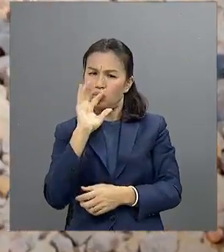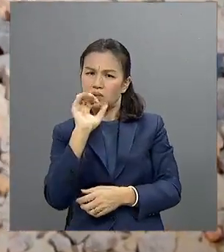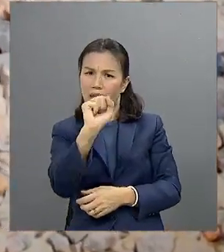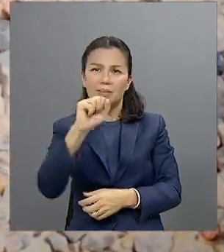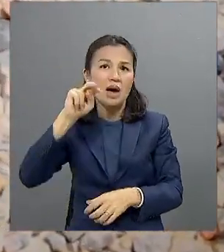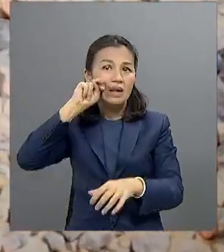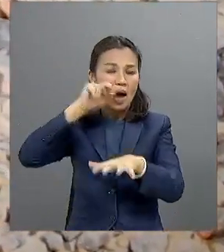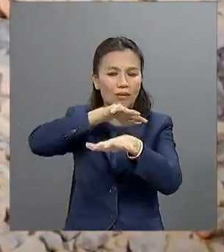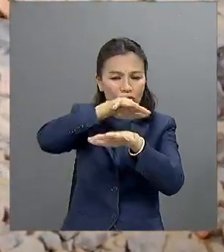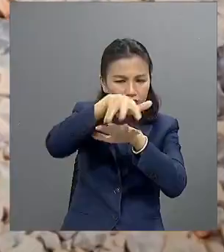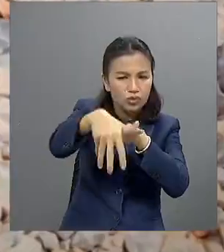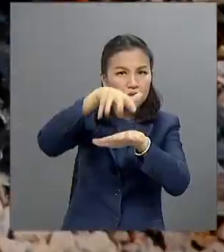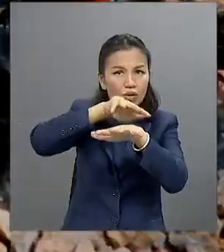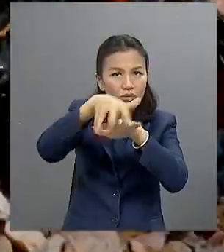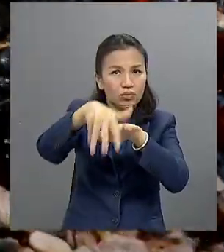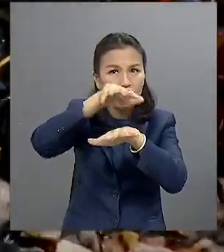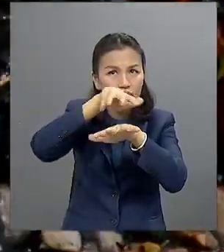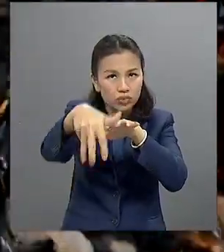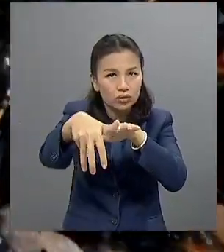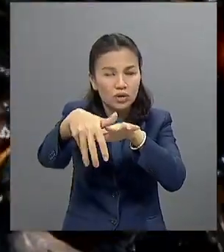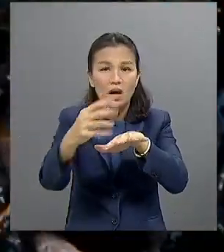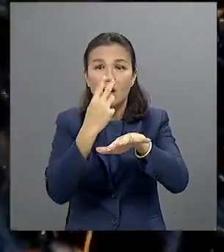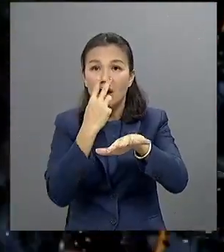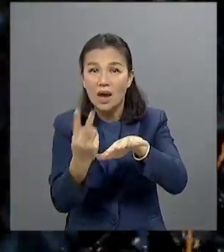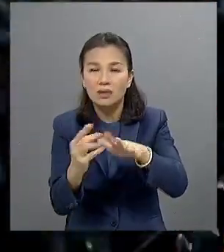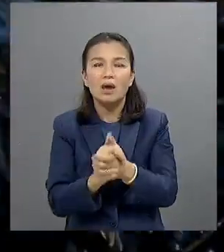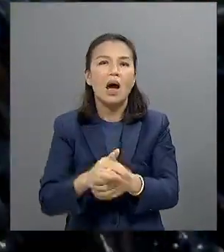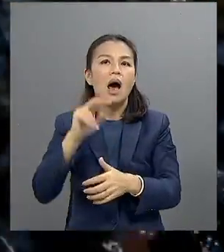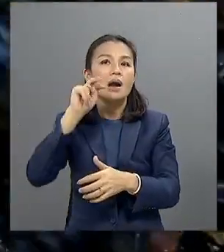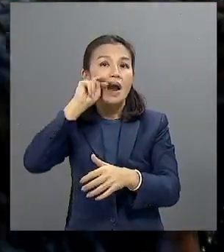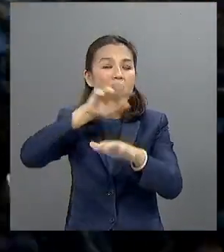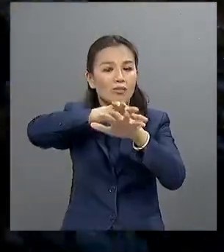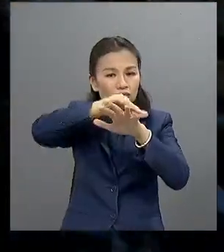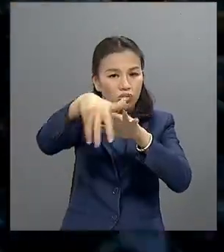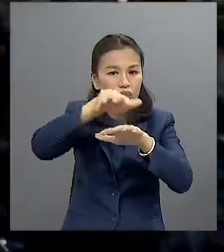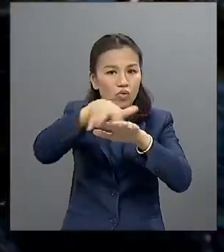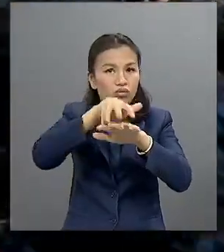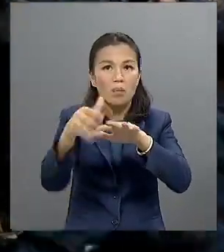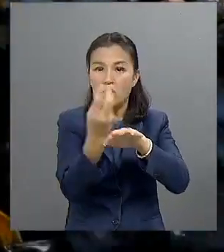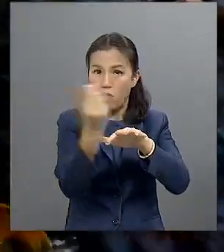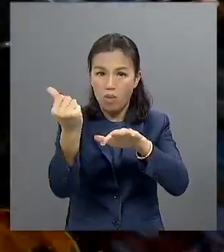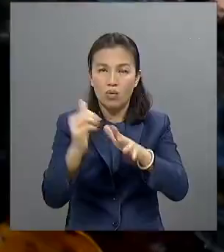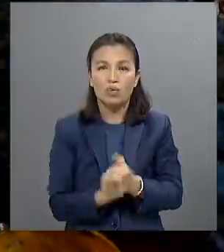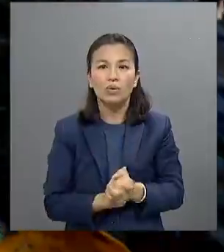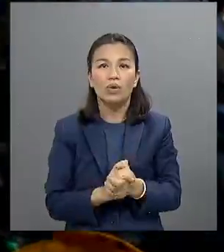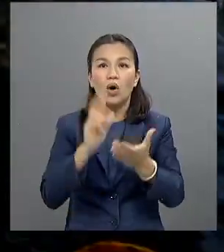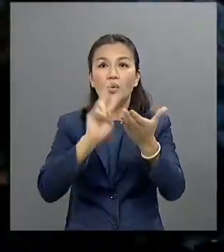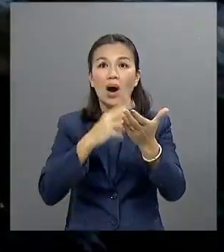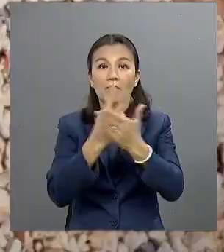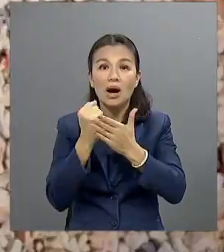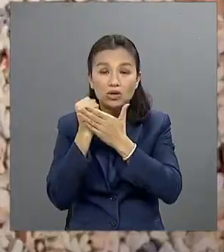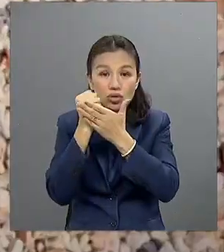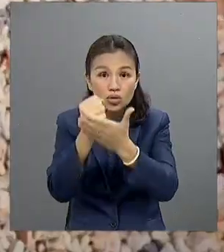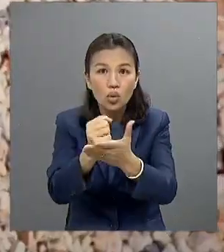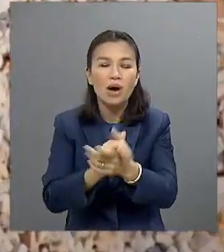คารน้ำใต้ดินแบบปิดสามารถดึงน้ำลงสู่ใต้ดินได้เร็วกว่าเมื่อก่อนและยังช่วยลดแหล่งเพาะพันธุ์ยุงล